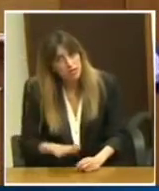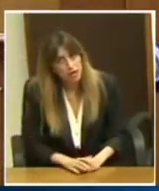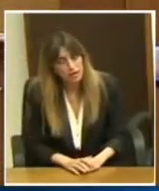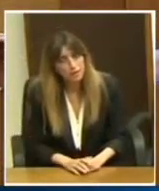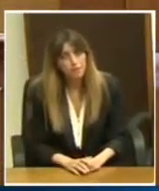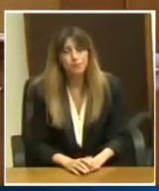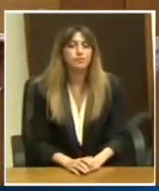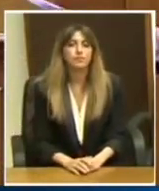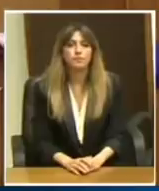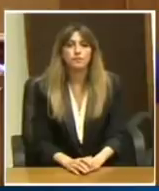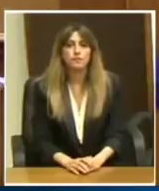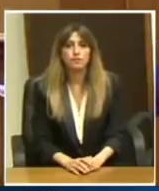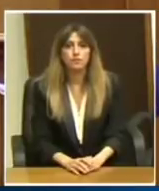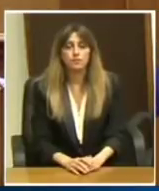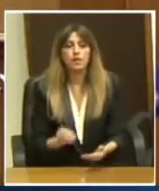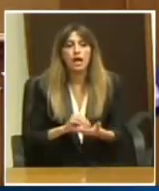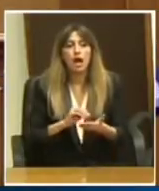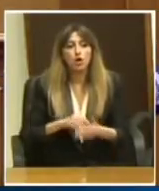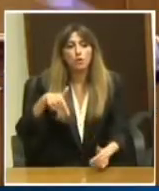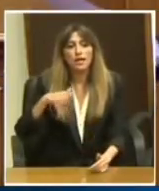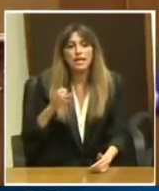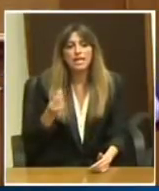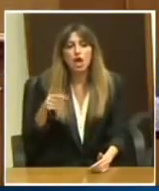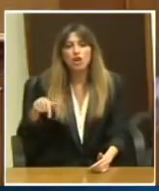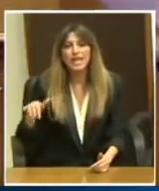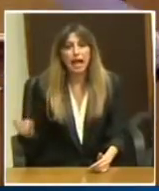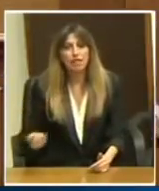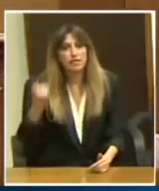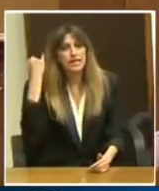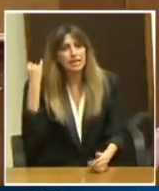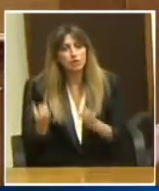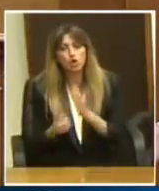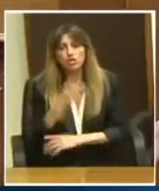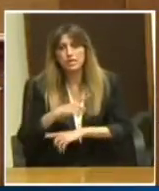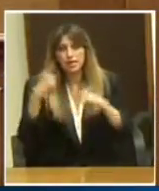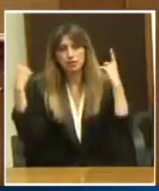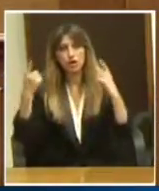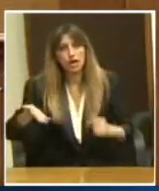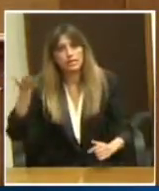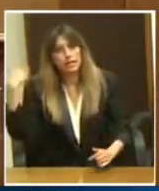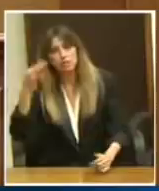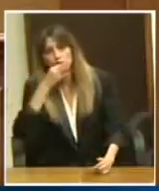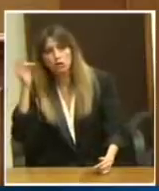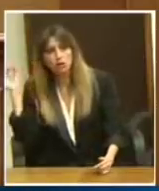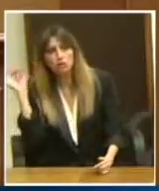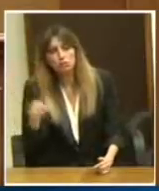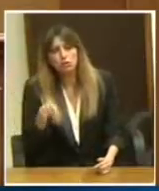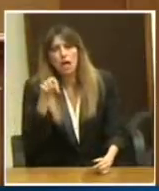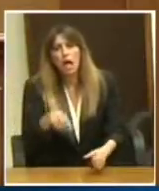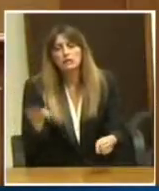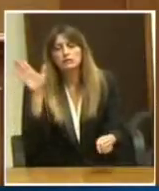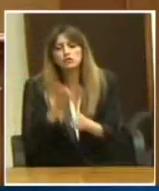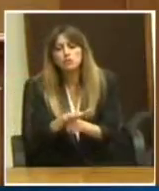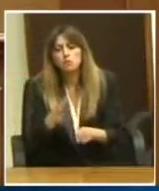κύριος Άδωνης Γεωργιάδης, ο αντιπρόεδρος, μπλοφατζίδες και παπατζίδες, ή κοροϊδεύετε και τον ελληνικό λαό και τη